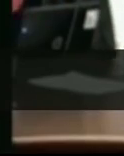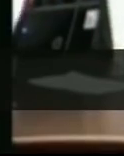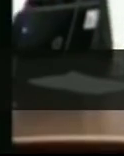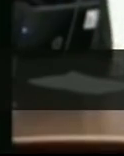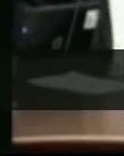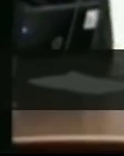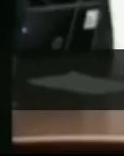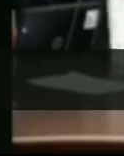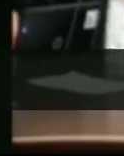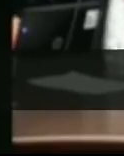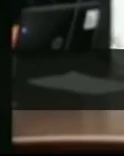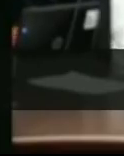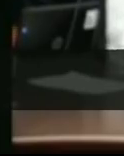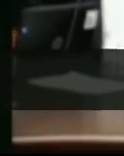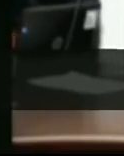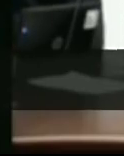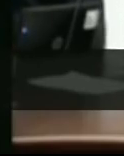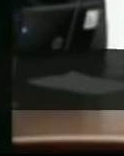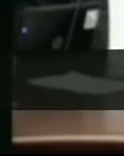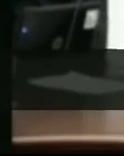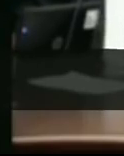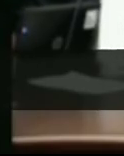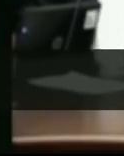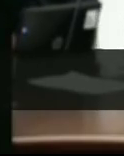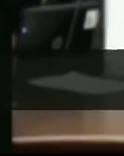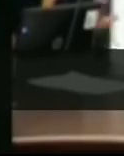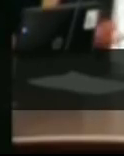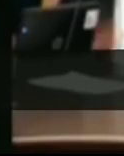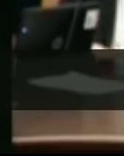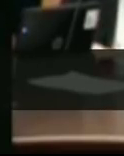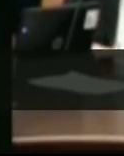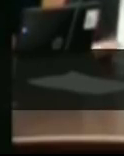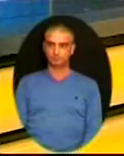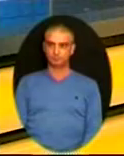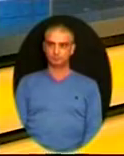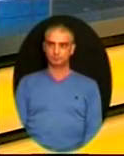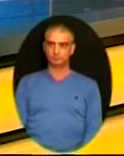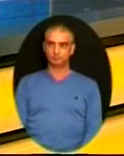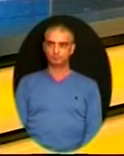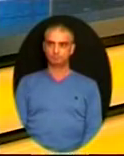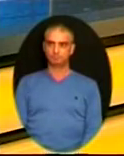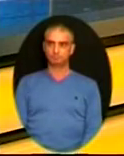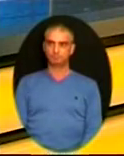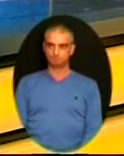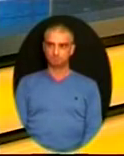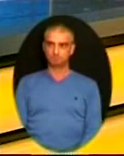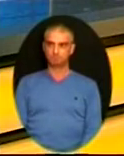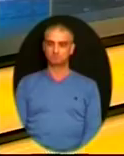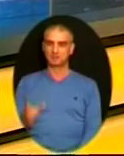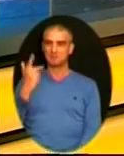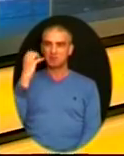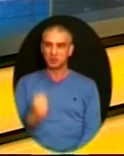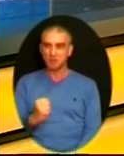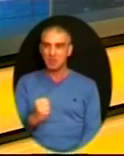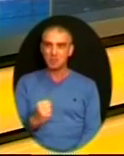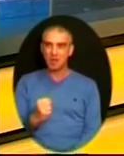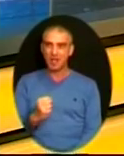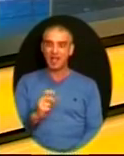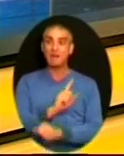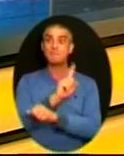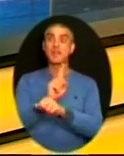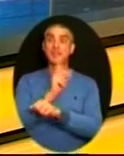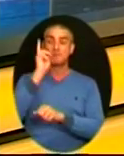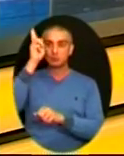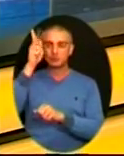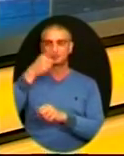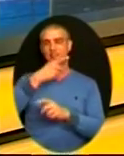לליל הסדר, בלי שר אוצר. אולי יום שישי, משהו. לא יהיה! לא יהיה! מה שבטוח, בינתיים מעבר לים,